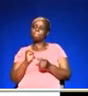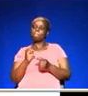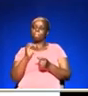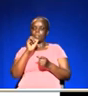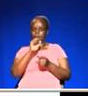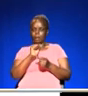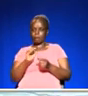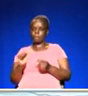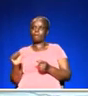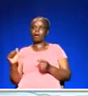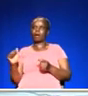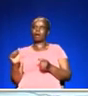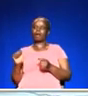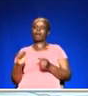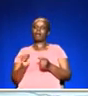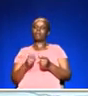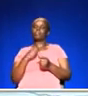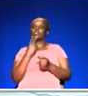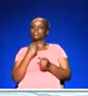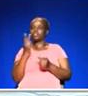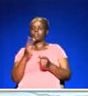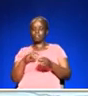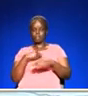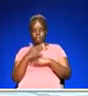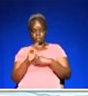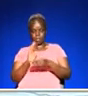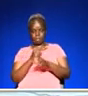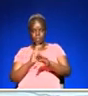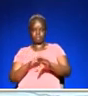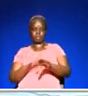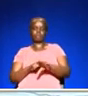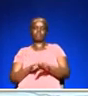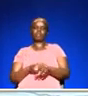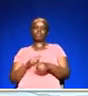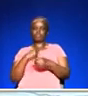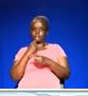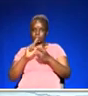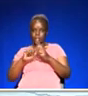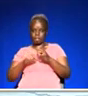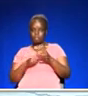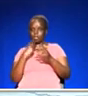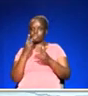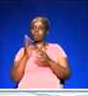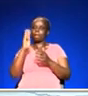Hiyo tunaita ni sauti. Baada ya muda kidogo, ataanza kusema mama,